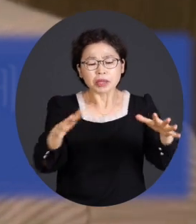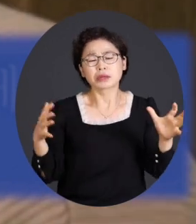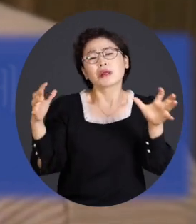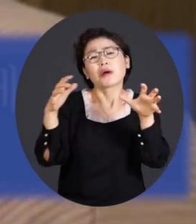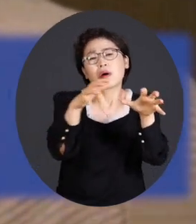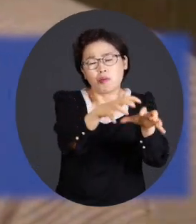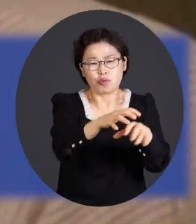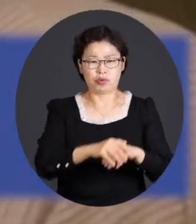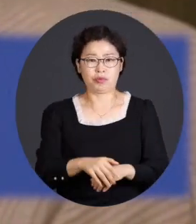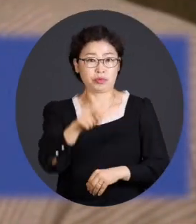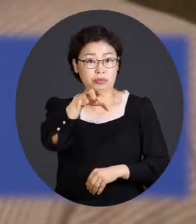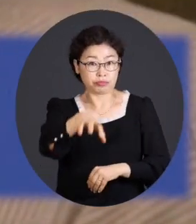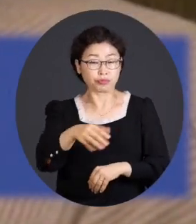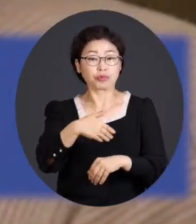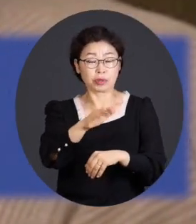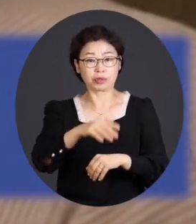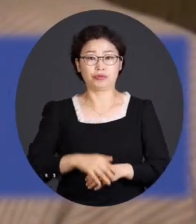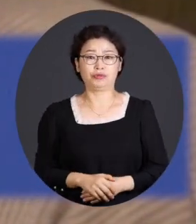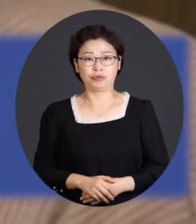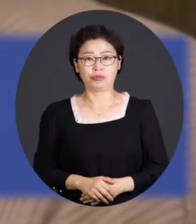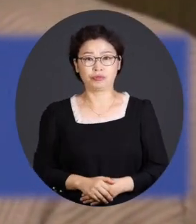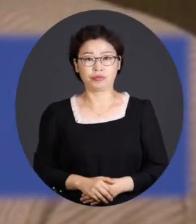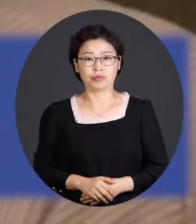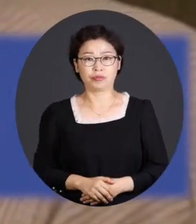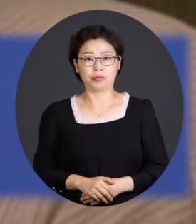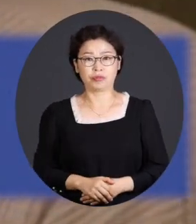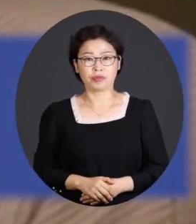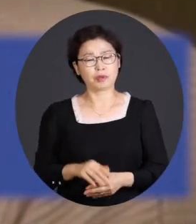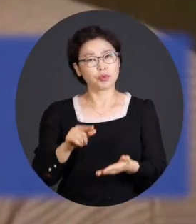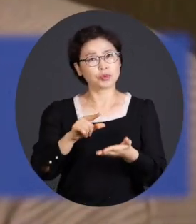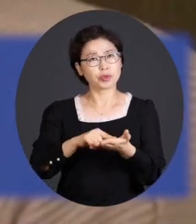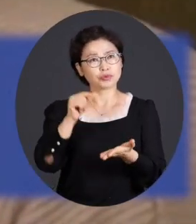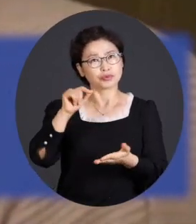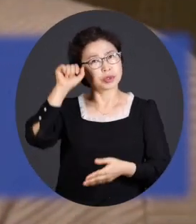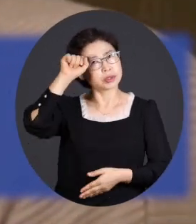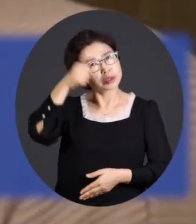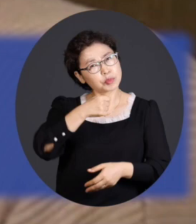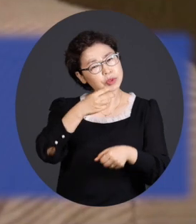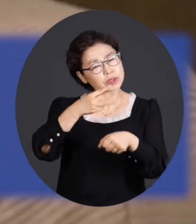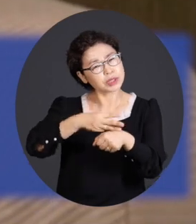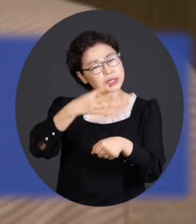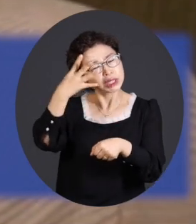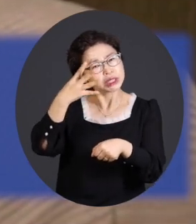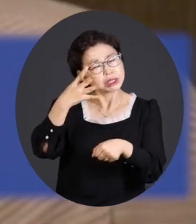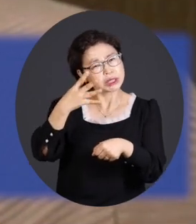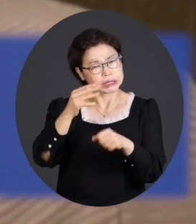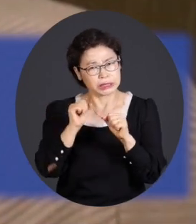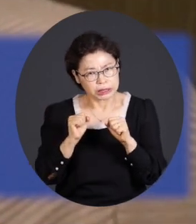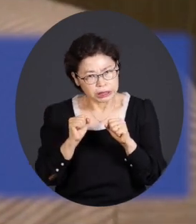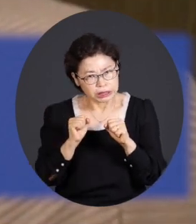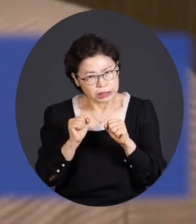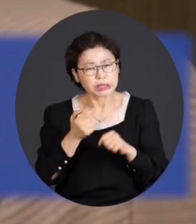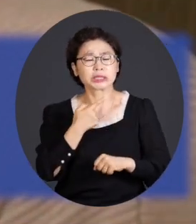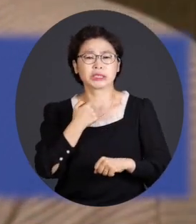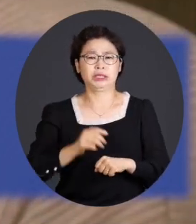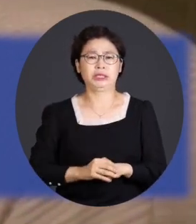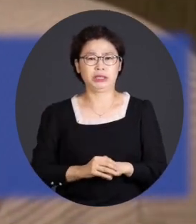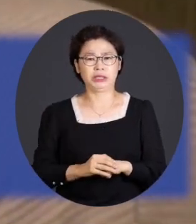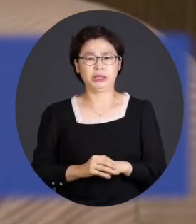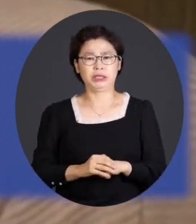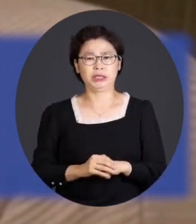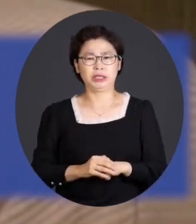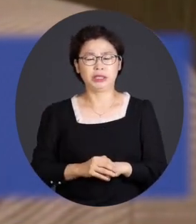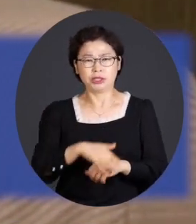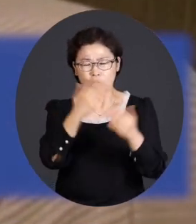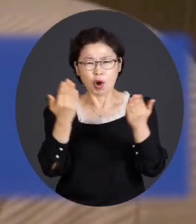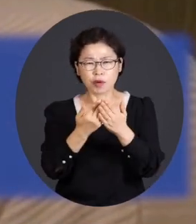이게. 간 그디 간에 한 새로 서너 식구지 그디서 있을 거라. 전부